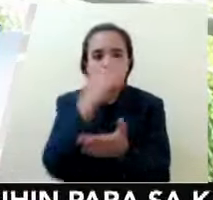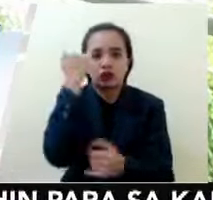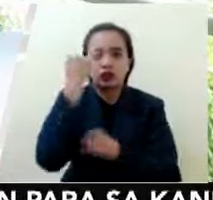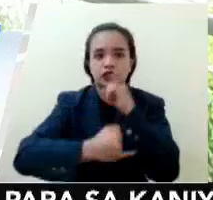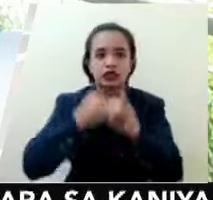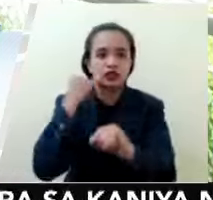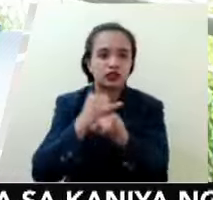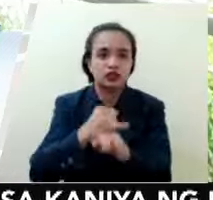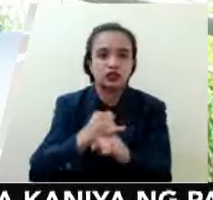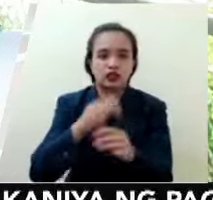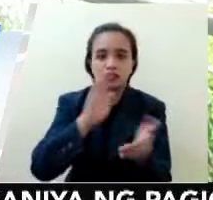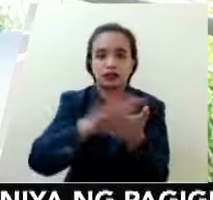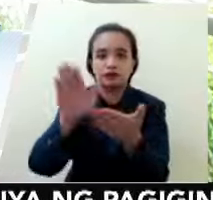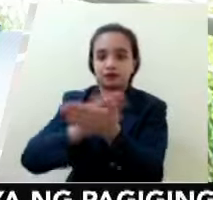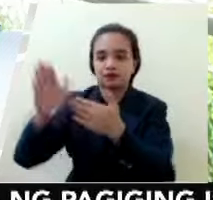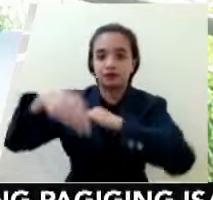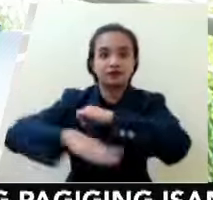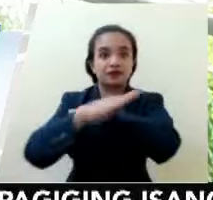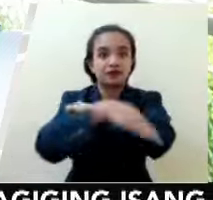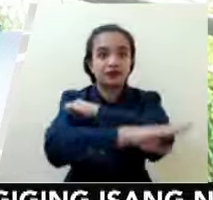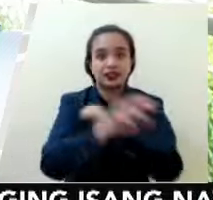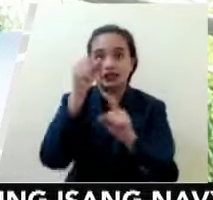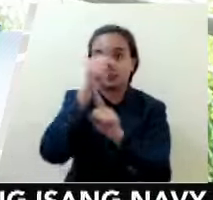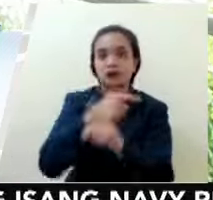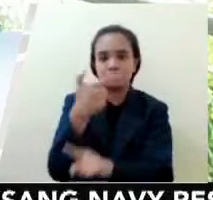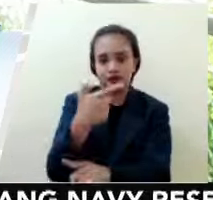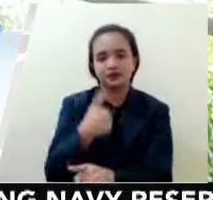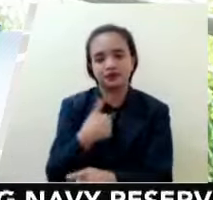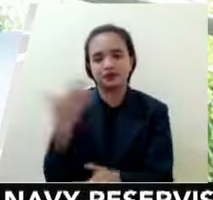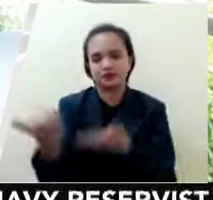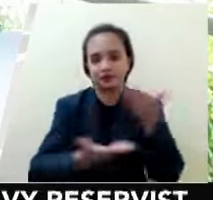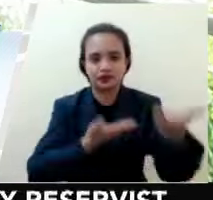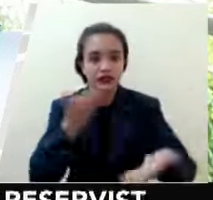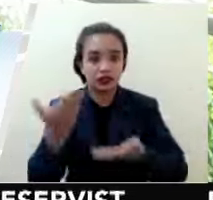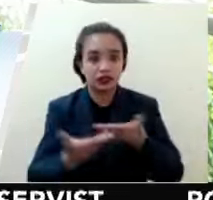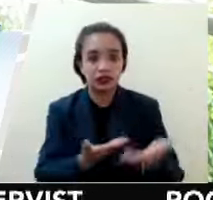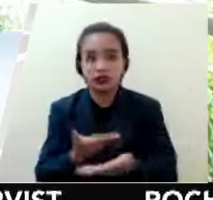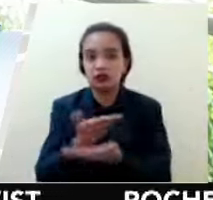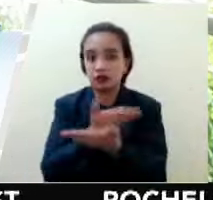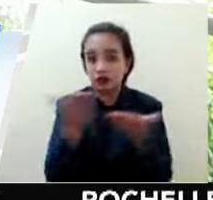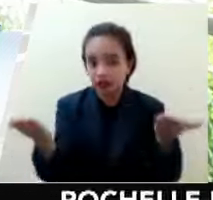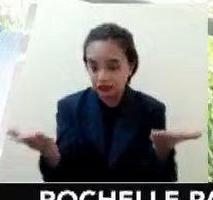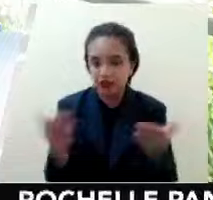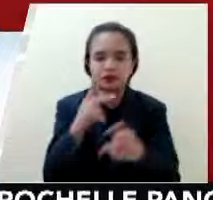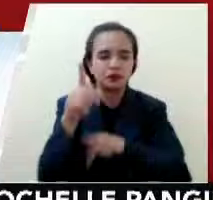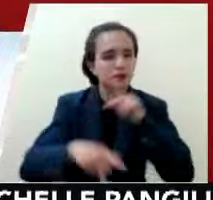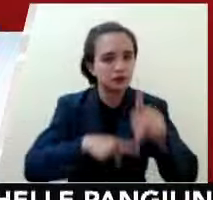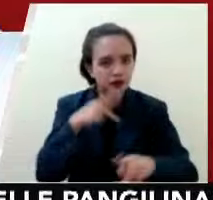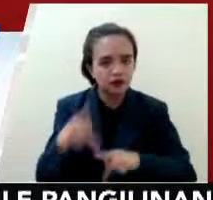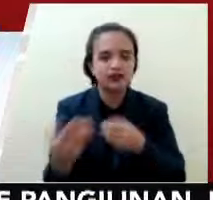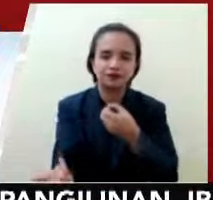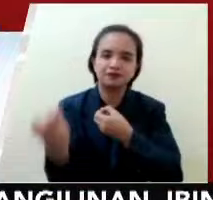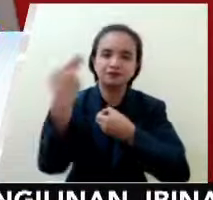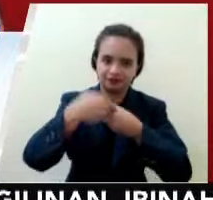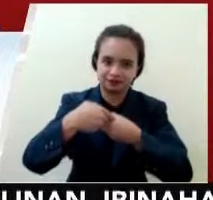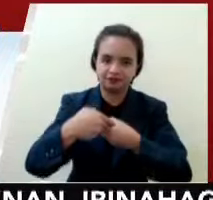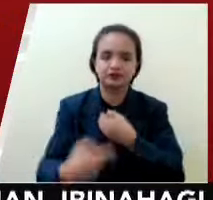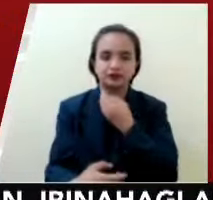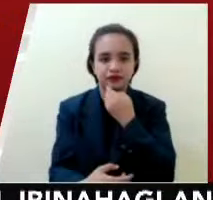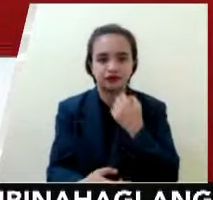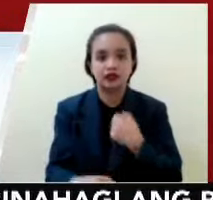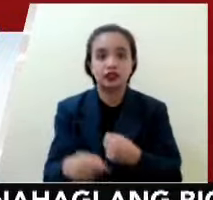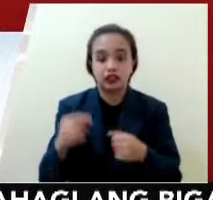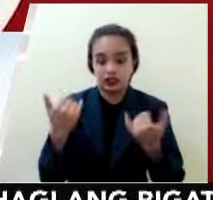Cleanup sa September 21. Kaya inaanyayahan natin syempre mga kapuso natin na sumali rito. This weekend